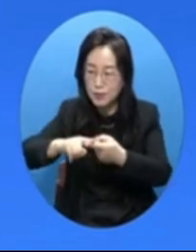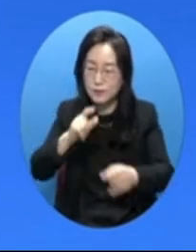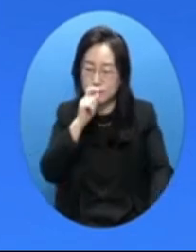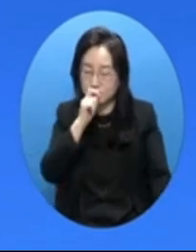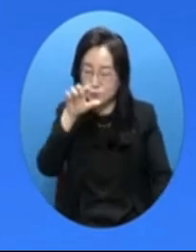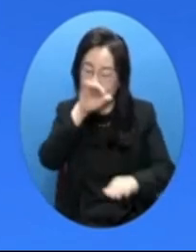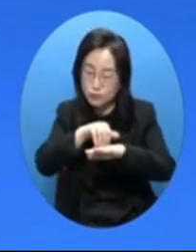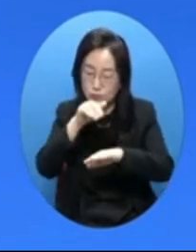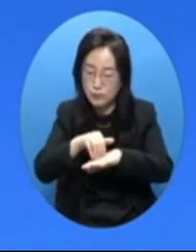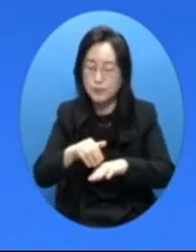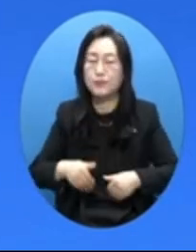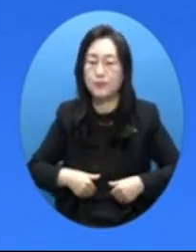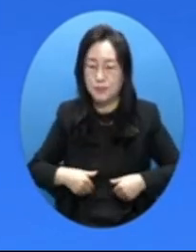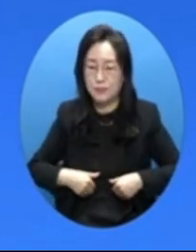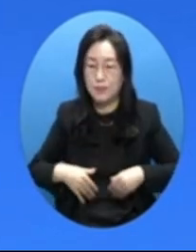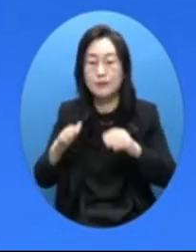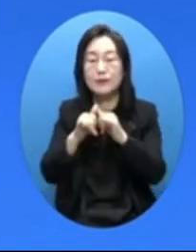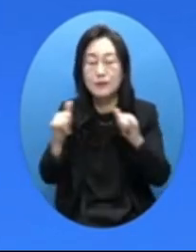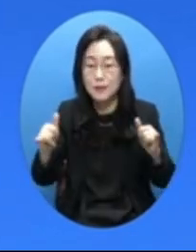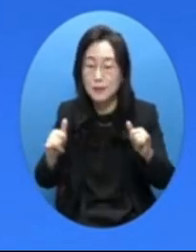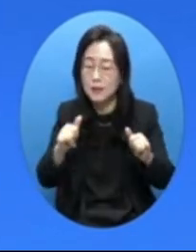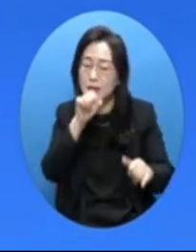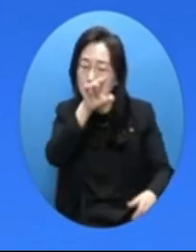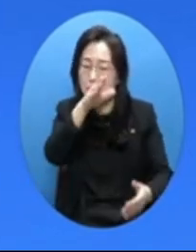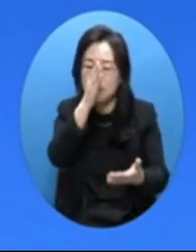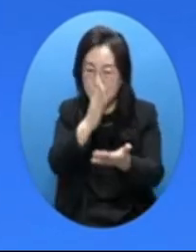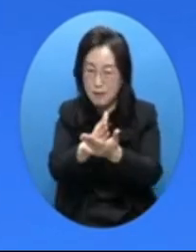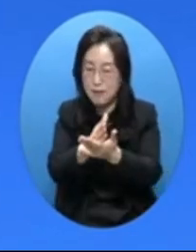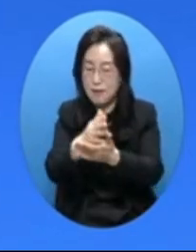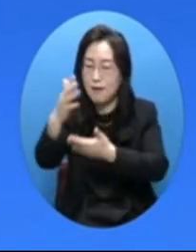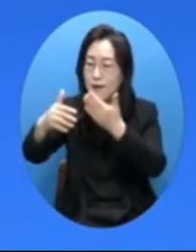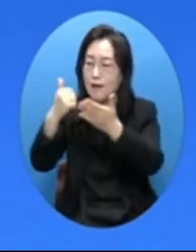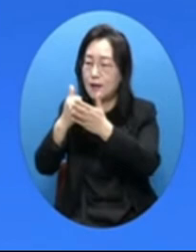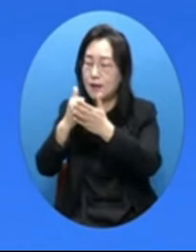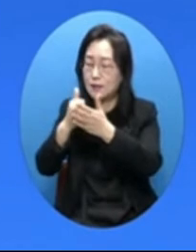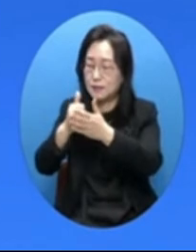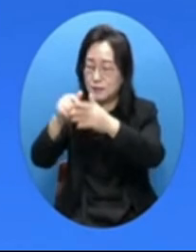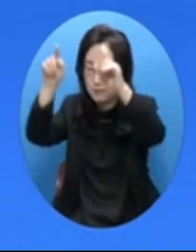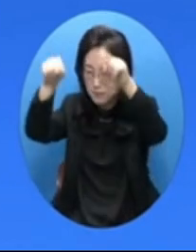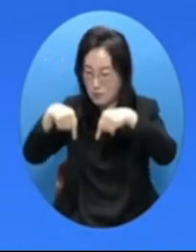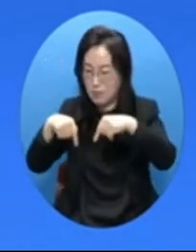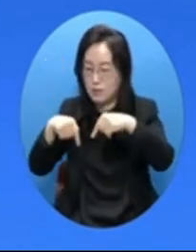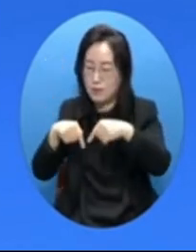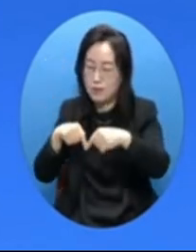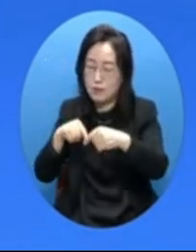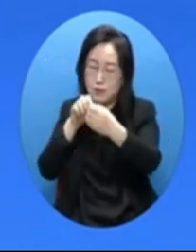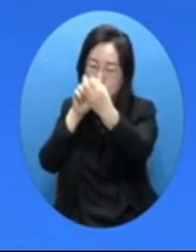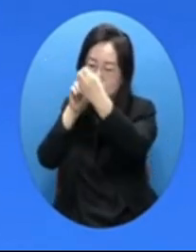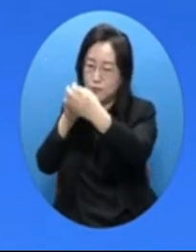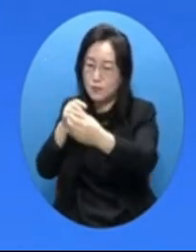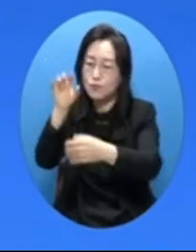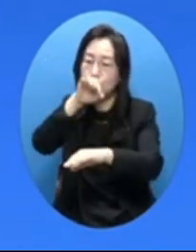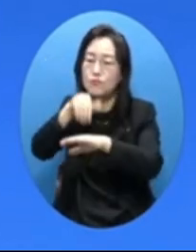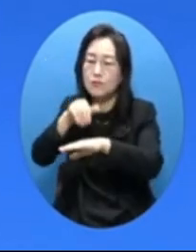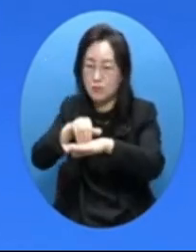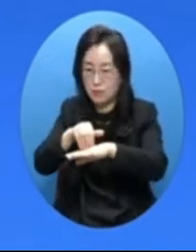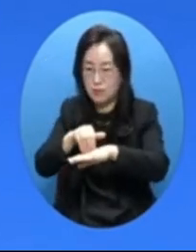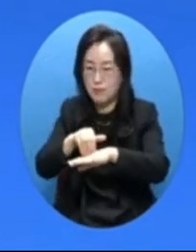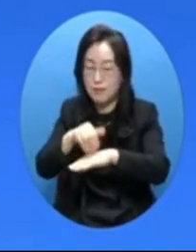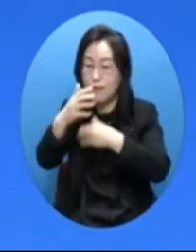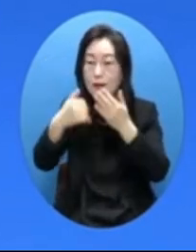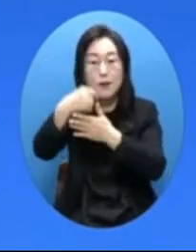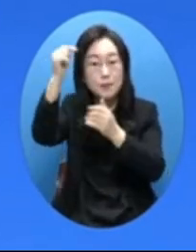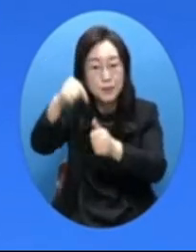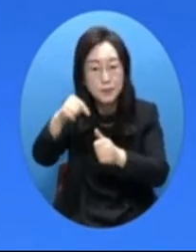우리가 사람에게 말하지 아니하고 하나님께만 말하는 훈련을 해야 됩니다 그래서 하나님께서